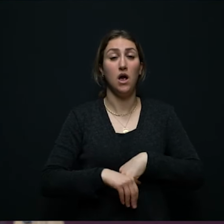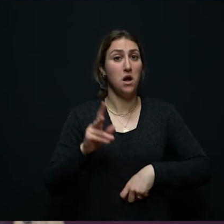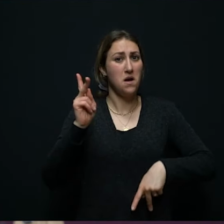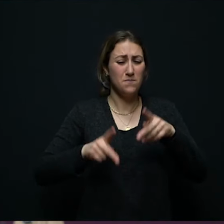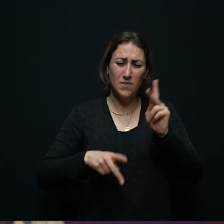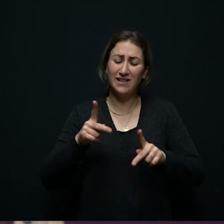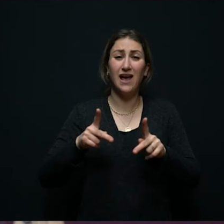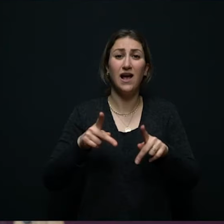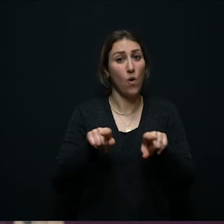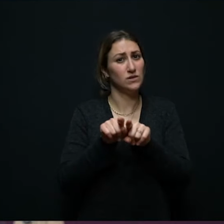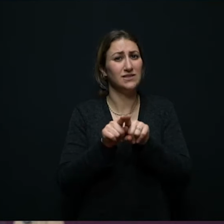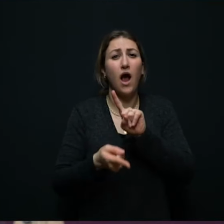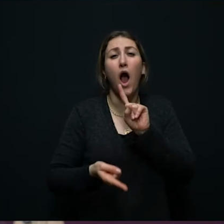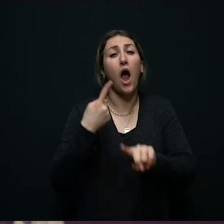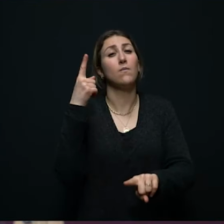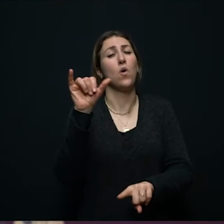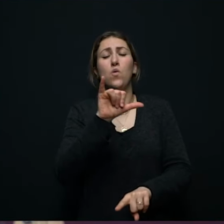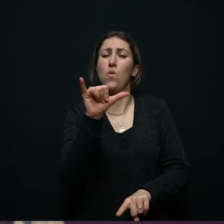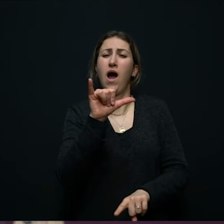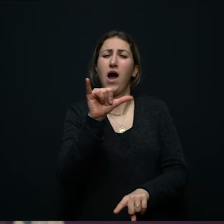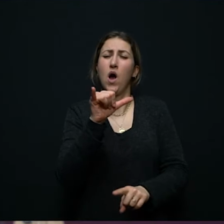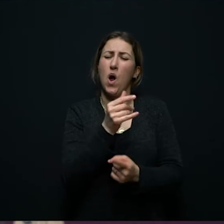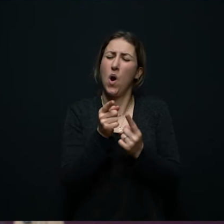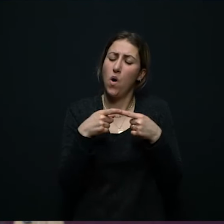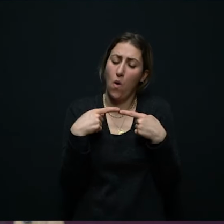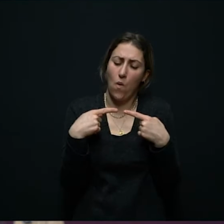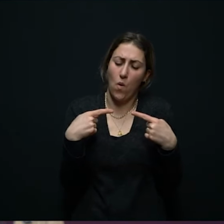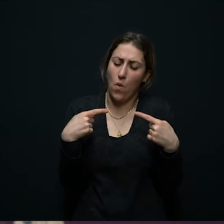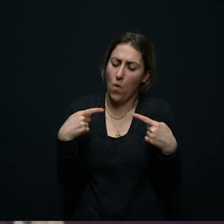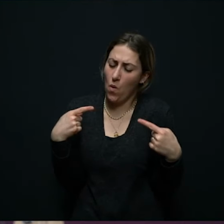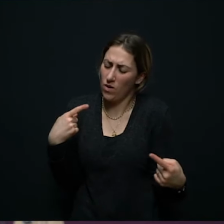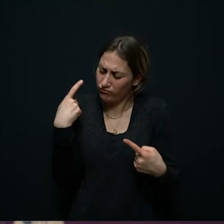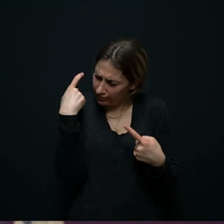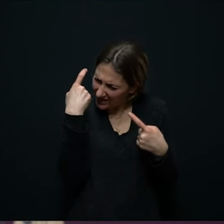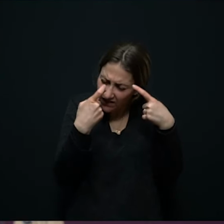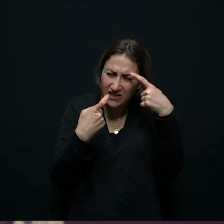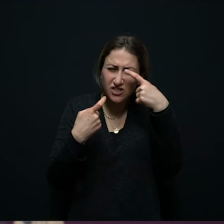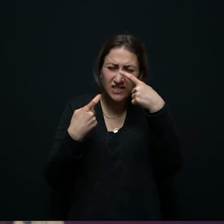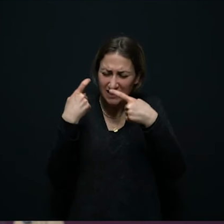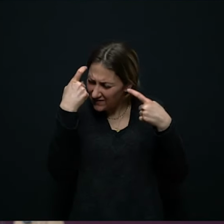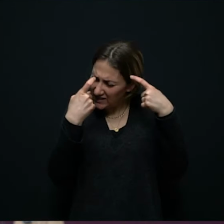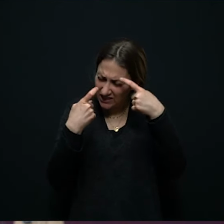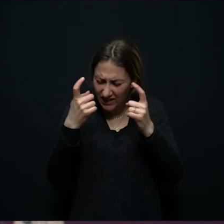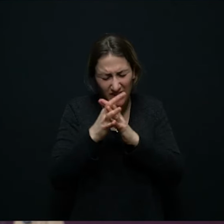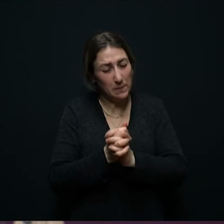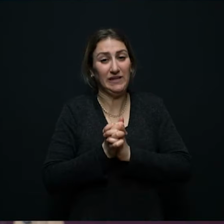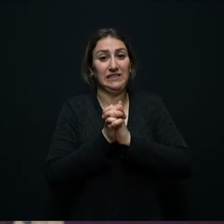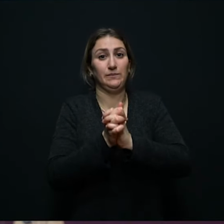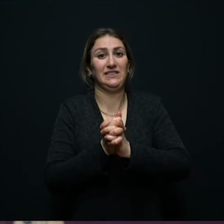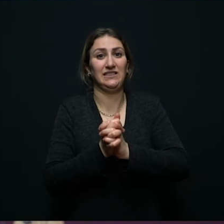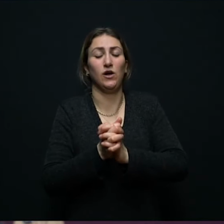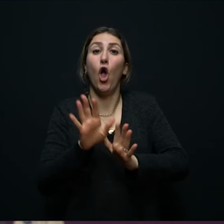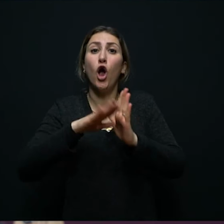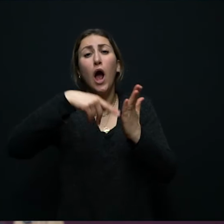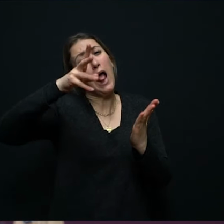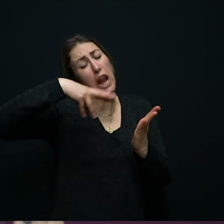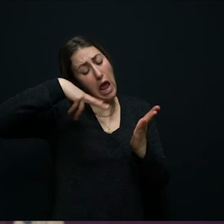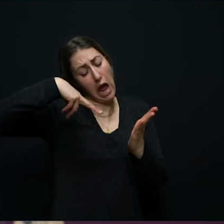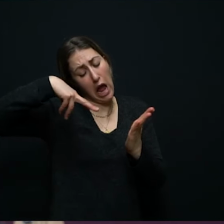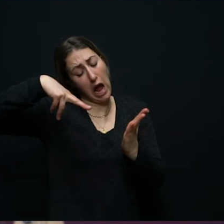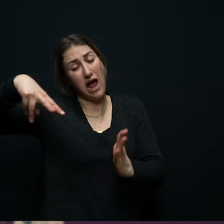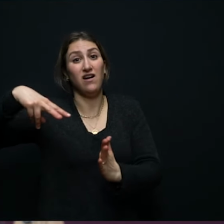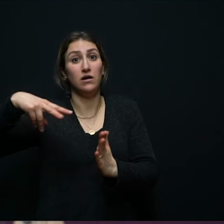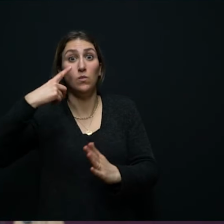connaissez par coeur vous ai eu le temps d'y réfléchir que d'écouter 20 chapitres sur une journée de rien retenir comprenez on peut lire un chapitre